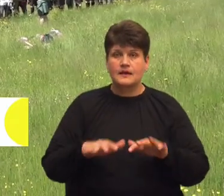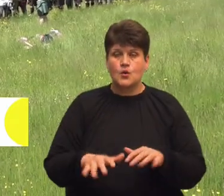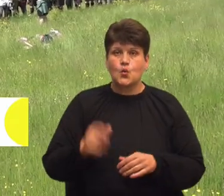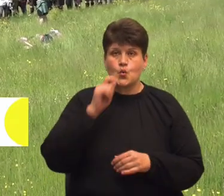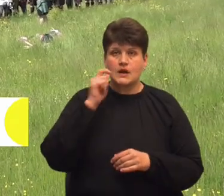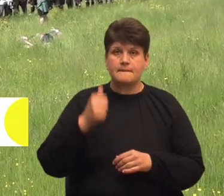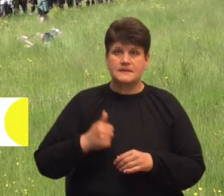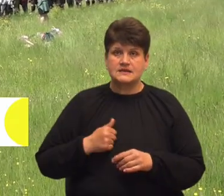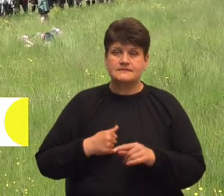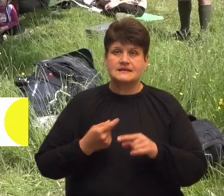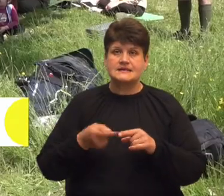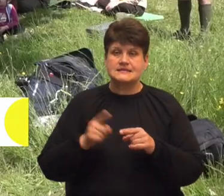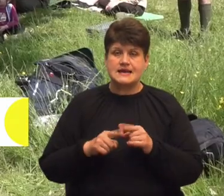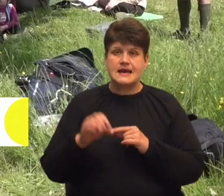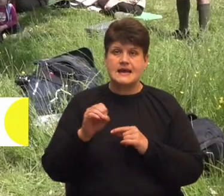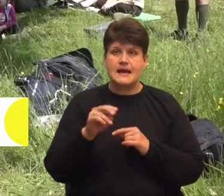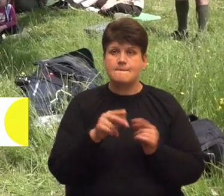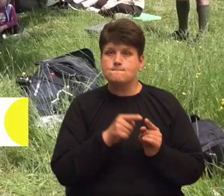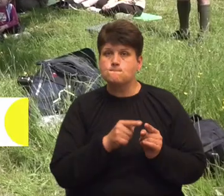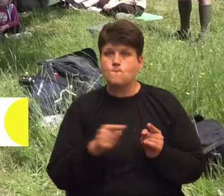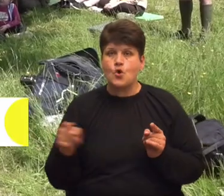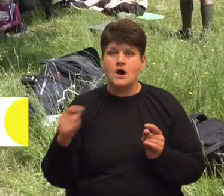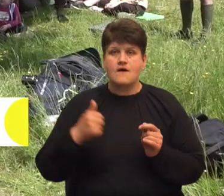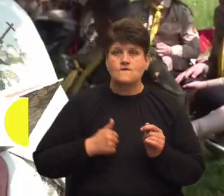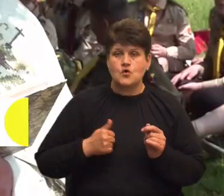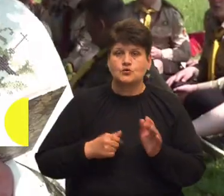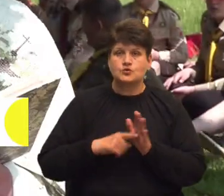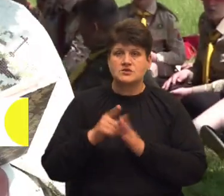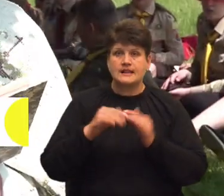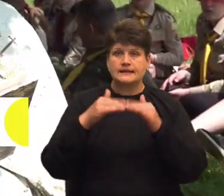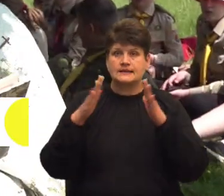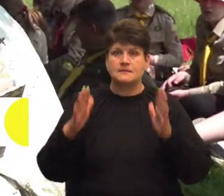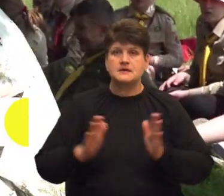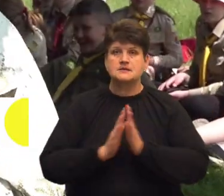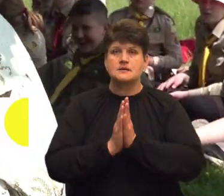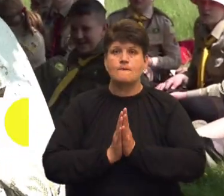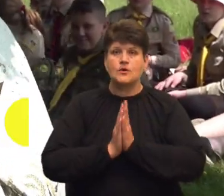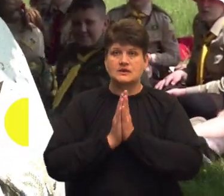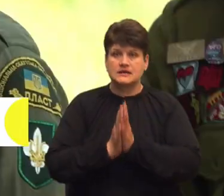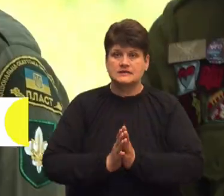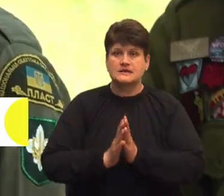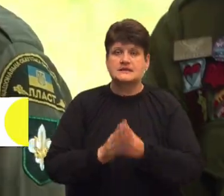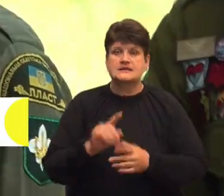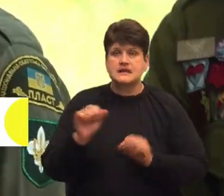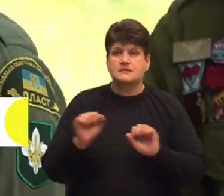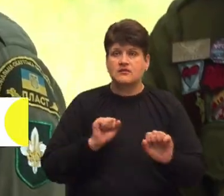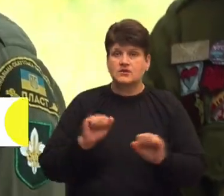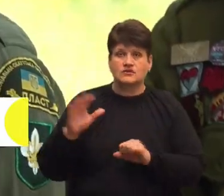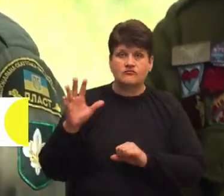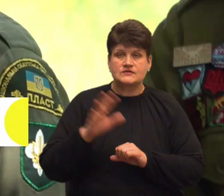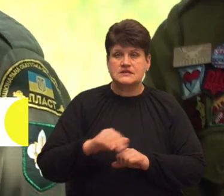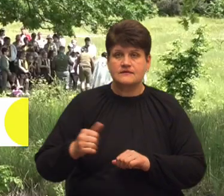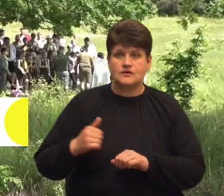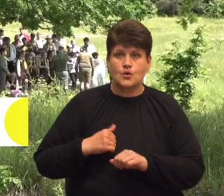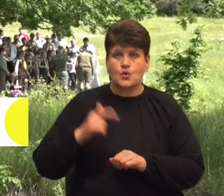гаслом епоха воїнів розпочали таборування з молитви народ наш за правління і все військо